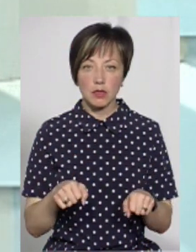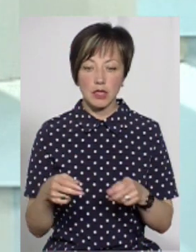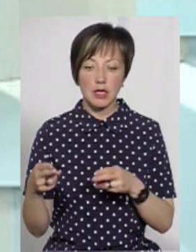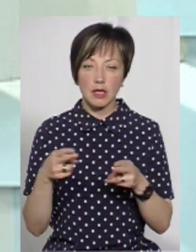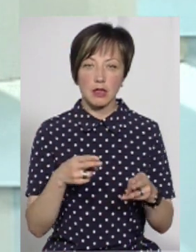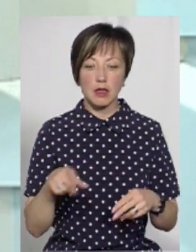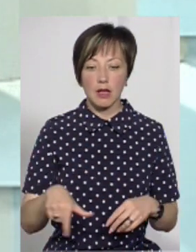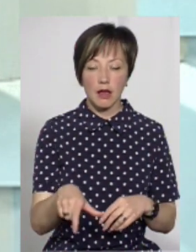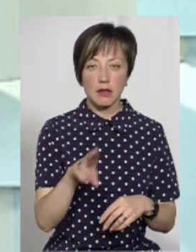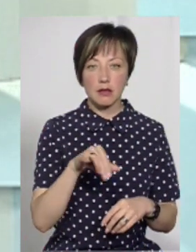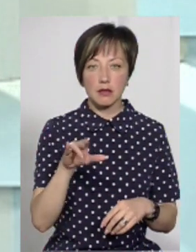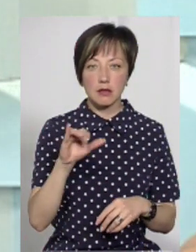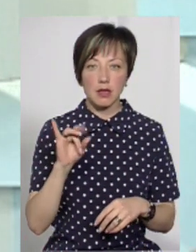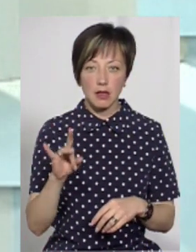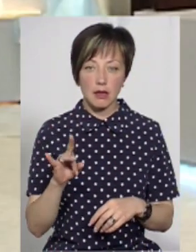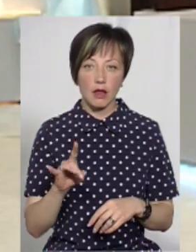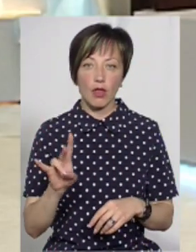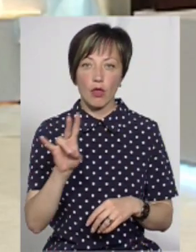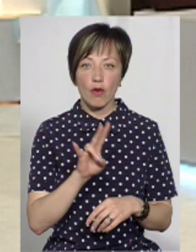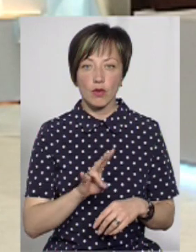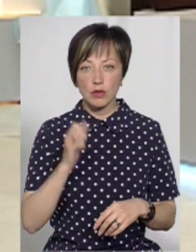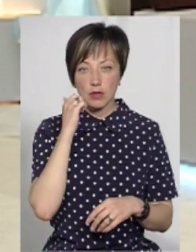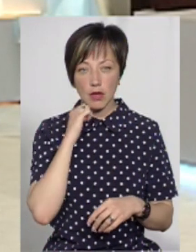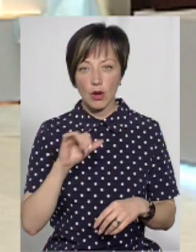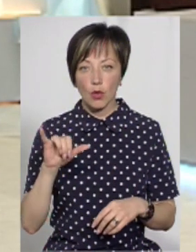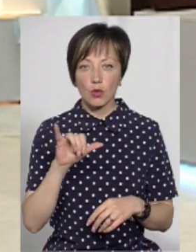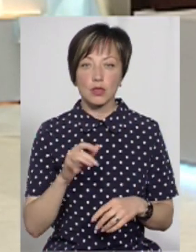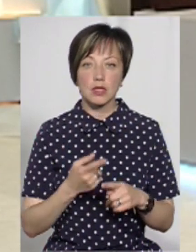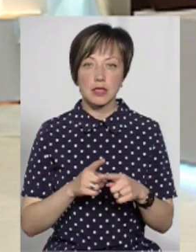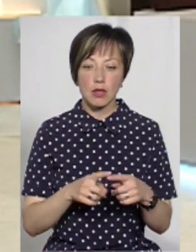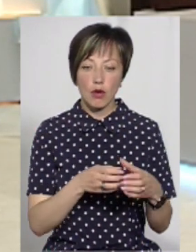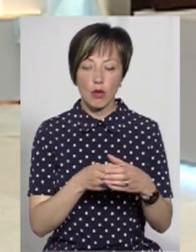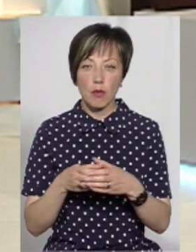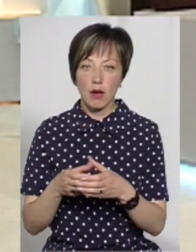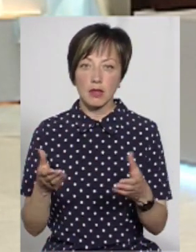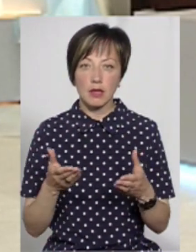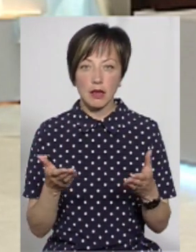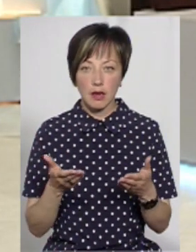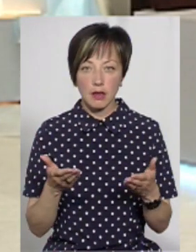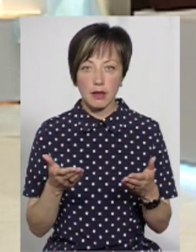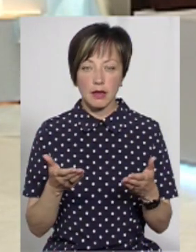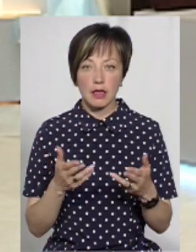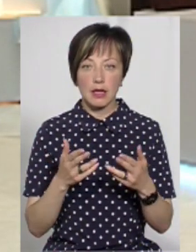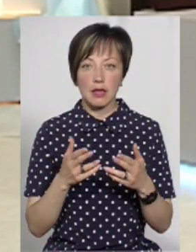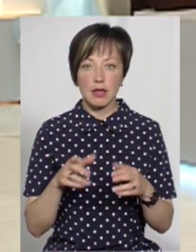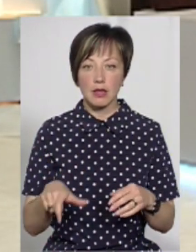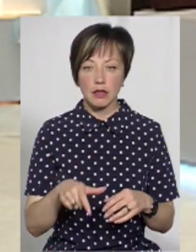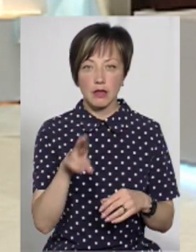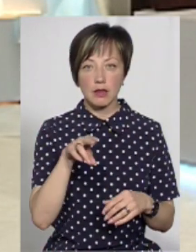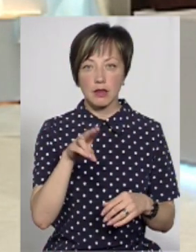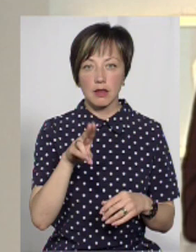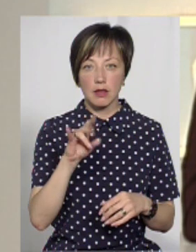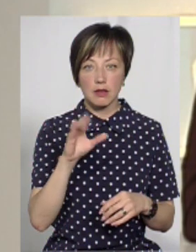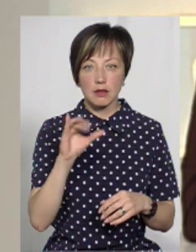їдуть на Дністер, Нова Ужиця, Стара Ужиця, там і всі ці громади, які на Дністрі знаходяться.